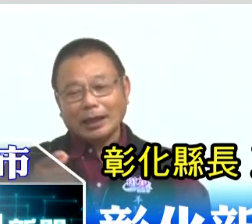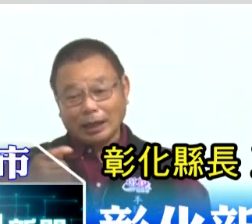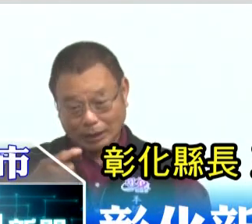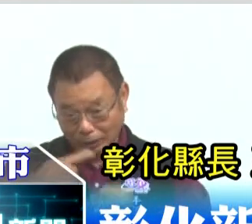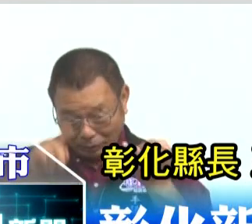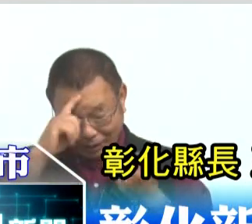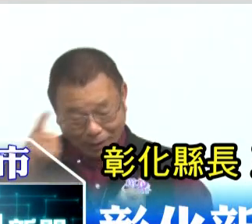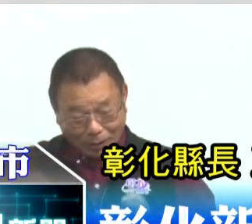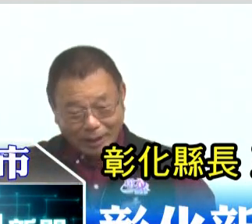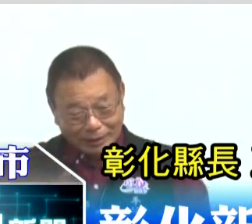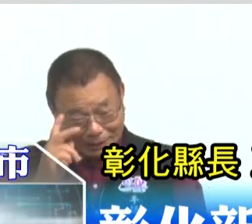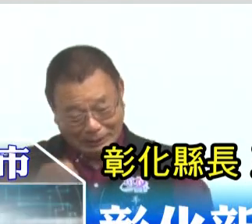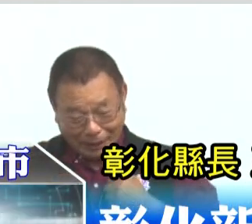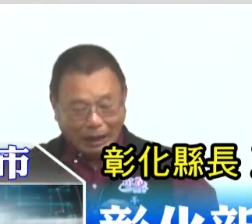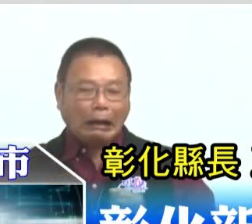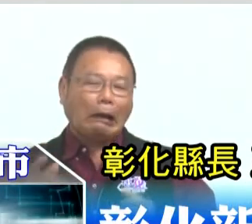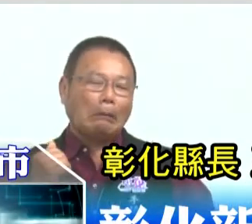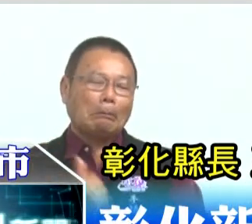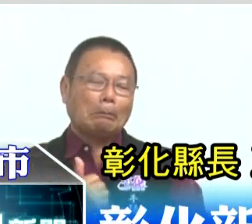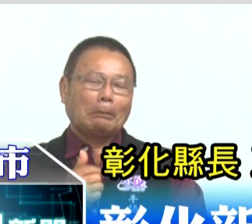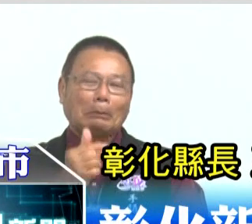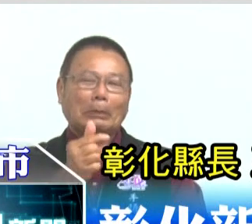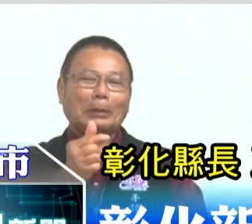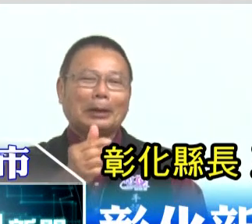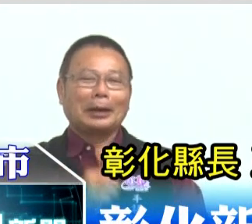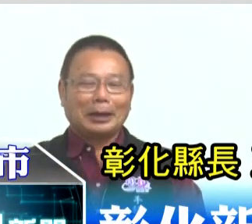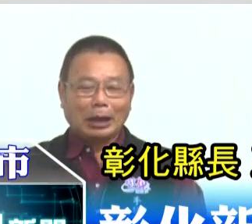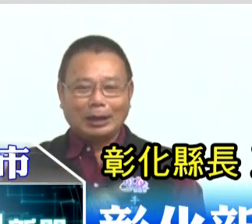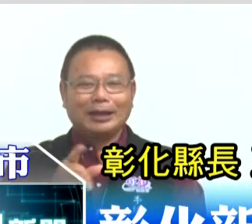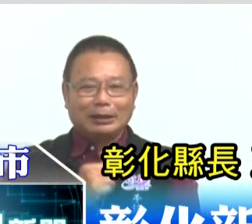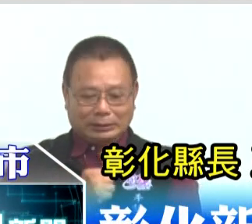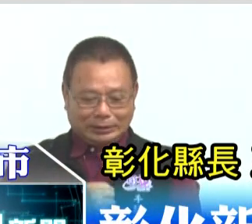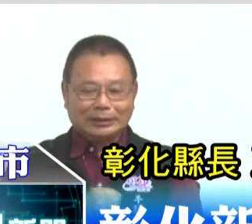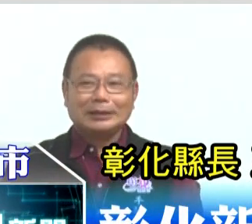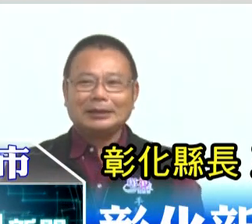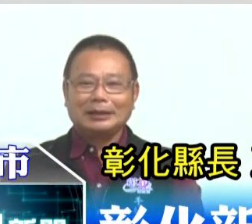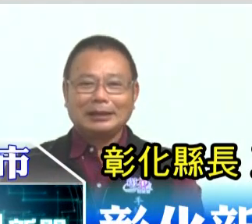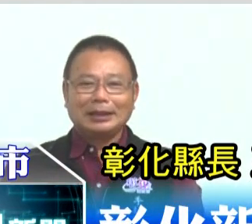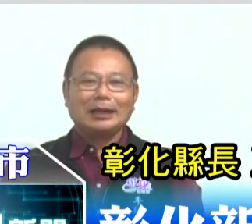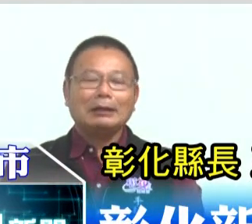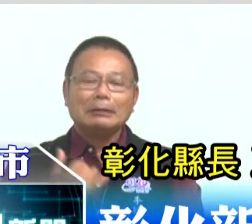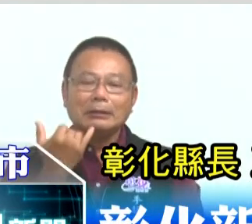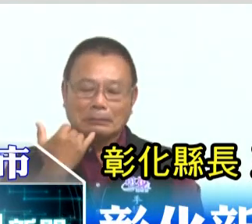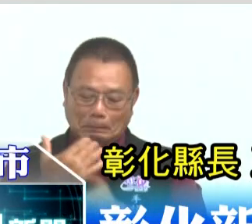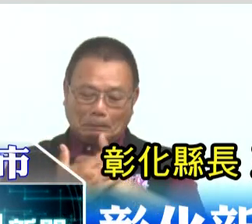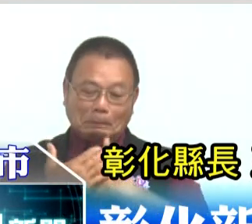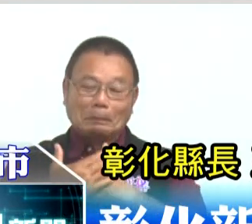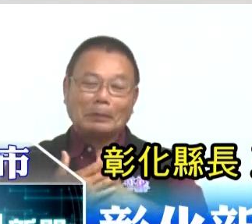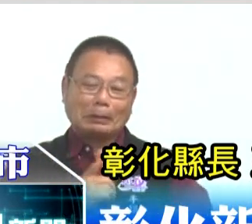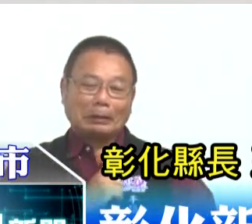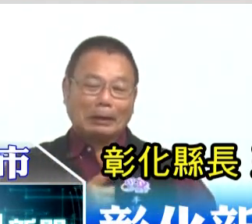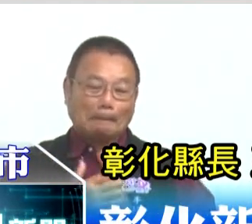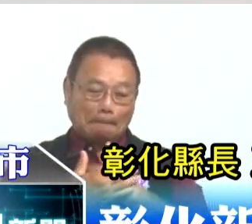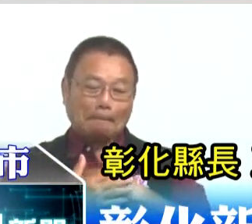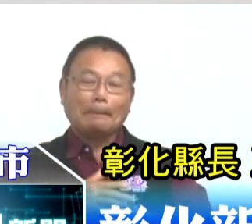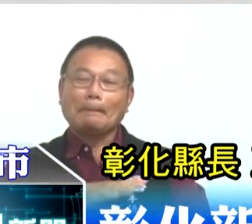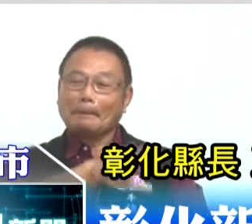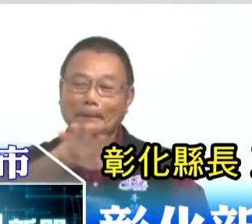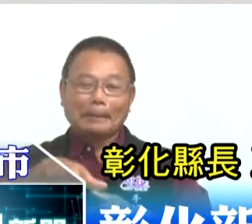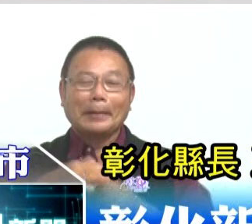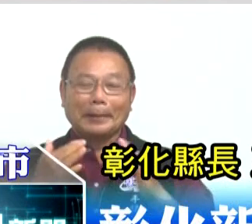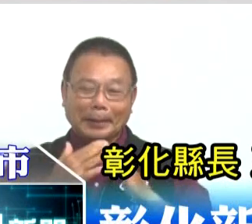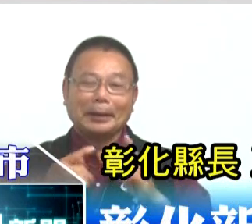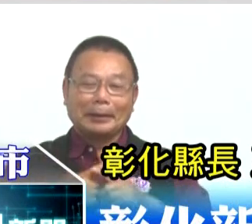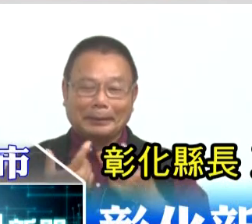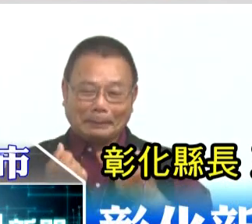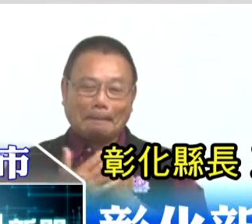也中奖了哈，所以还是要拜托大家一定要注意好，那这样的话可以保护你自己，也可以保护我们的